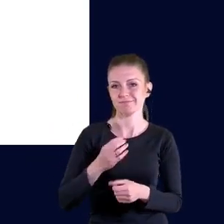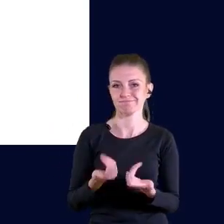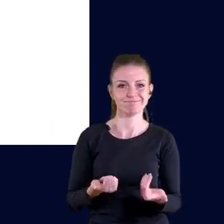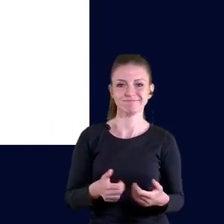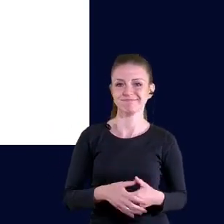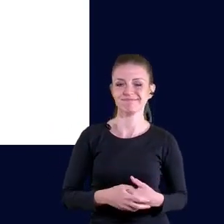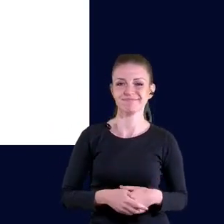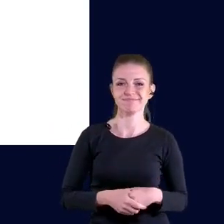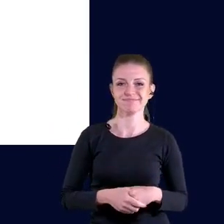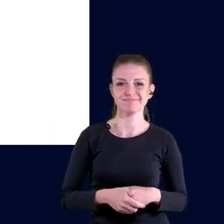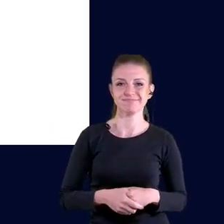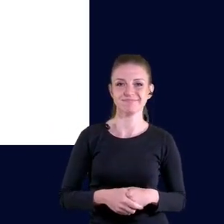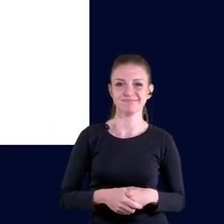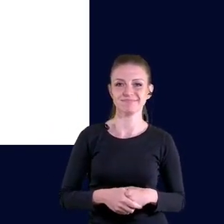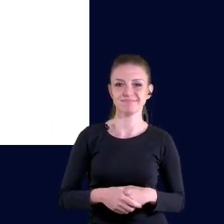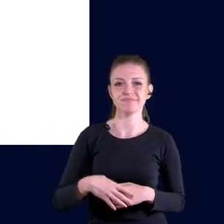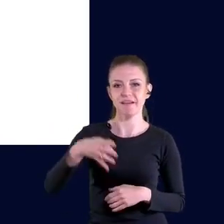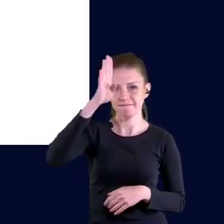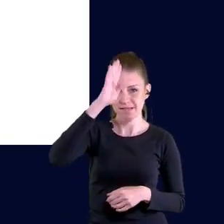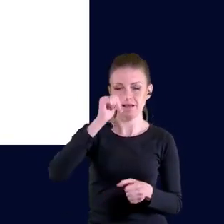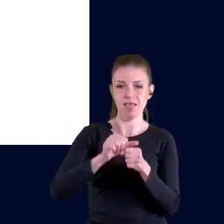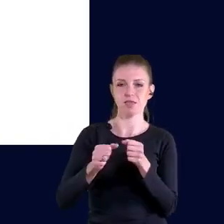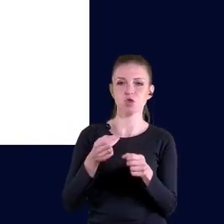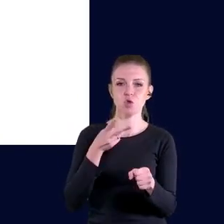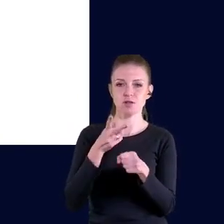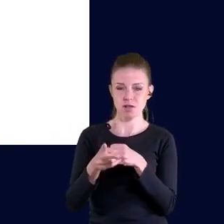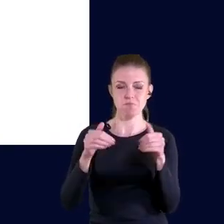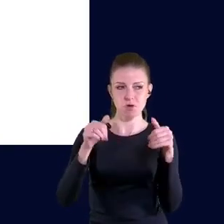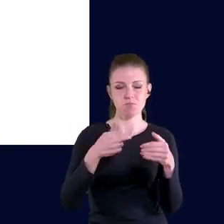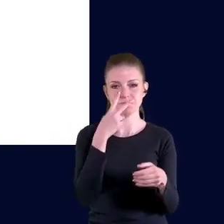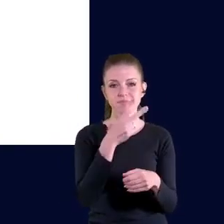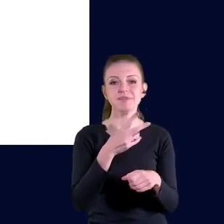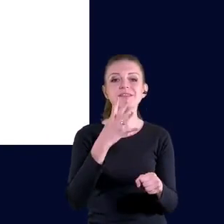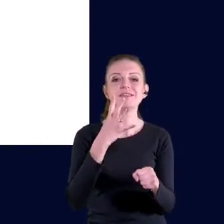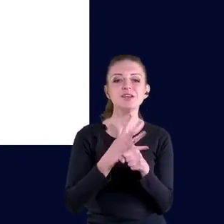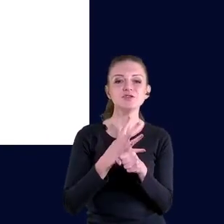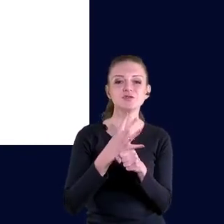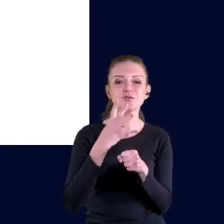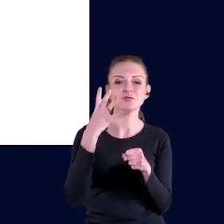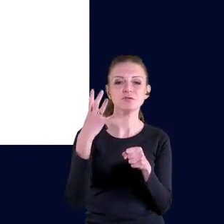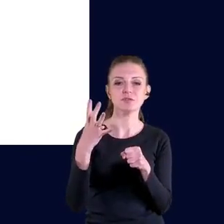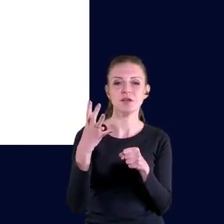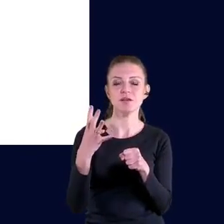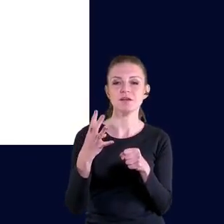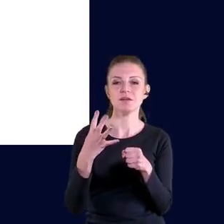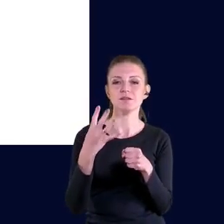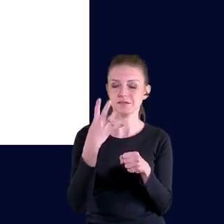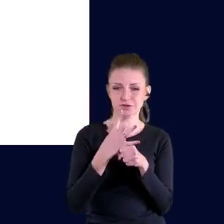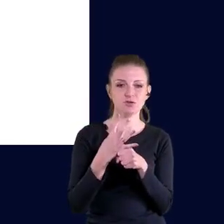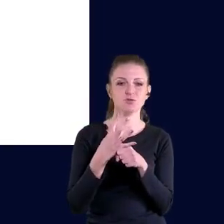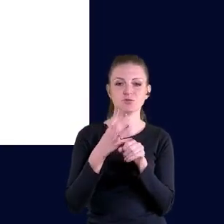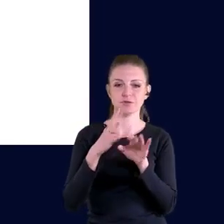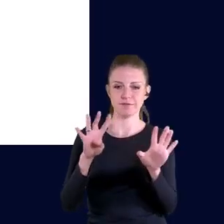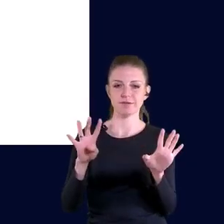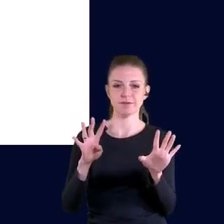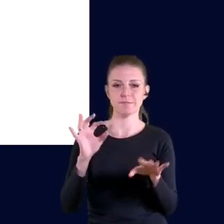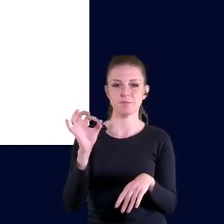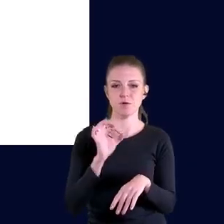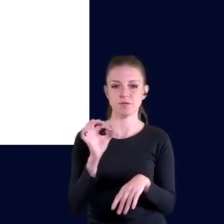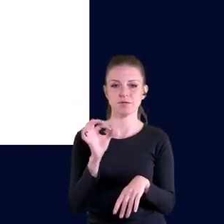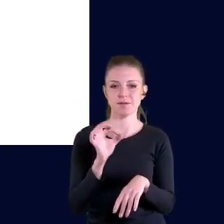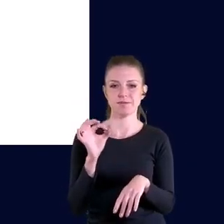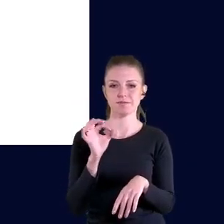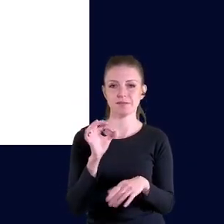fizyka jest dostępna w 49 procentach na